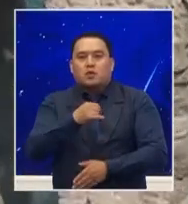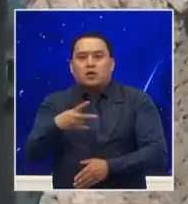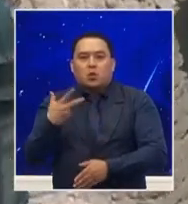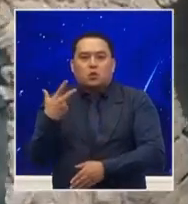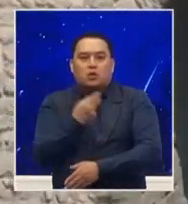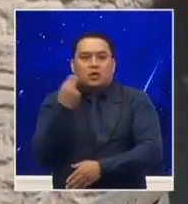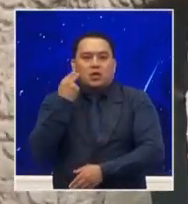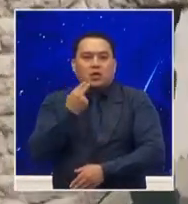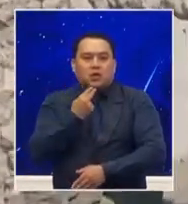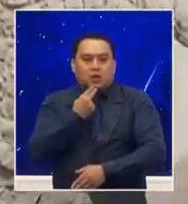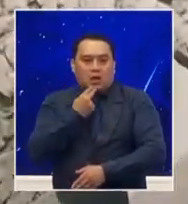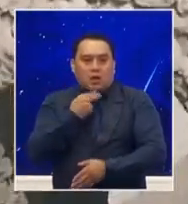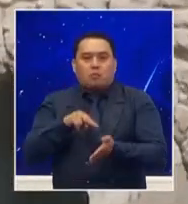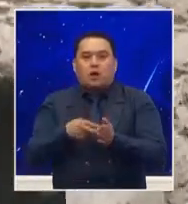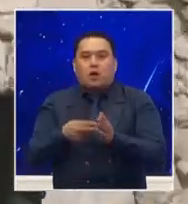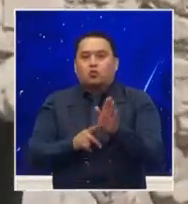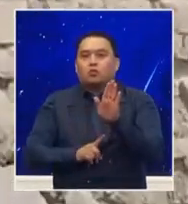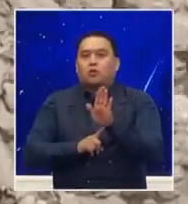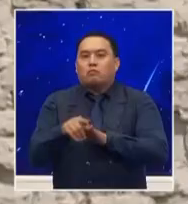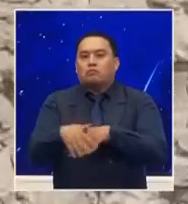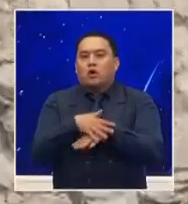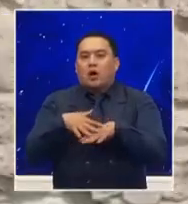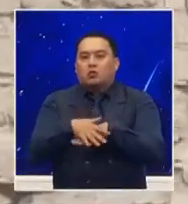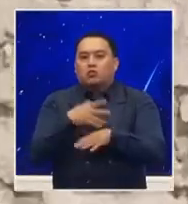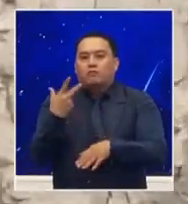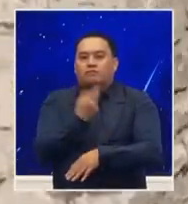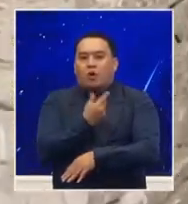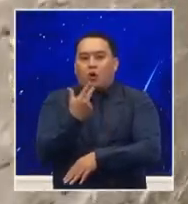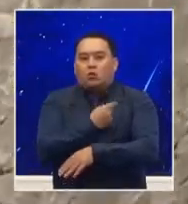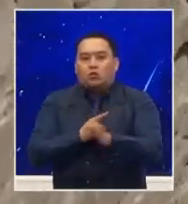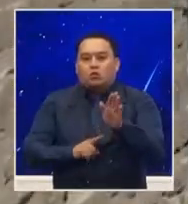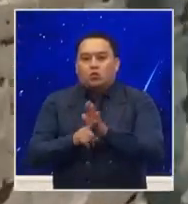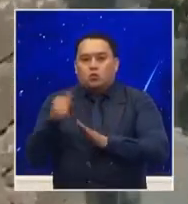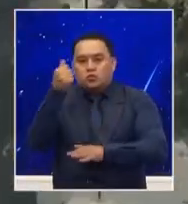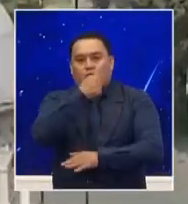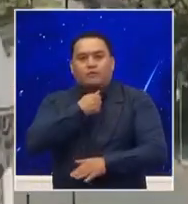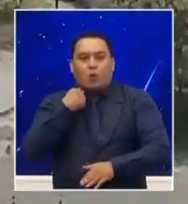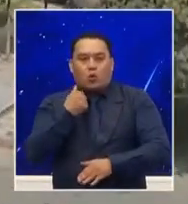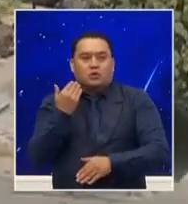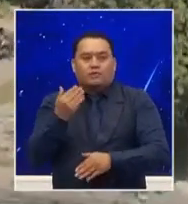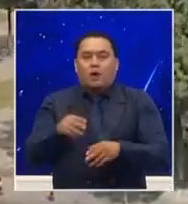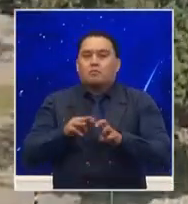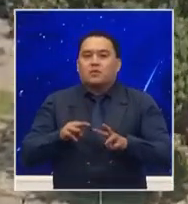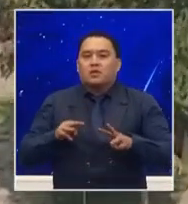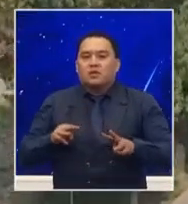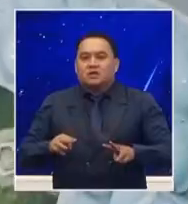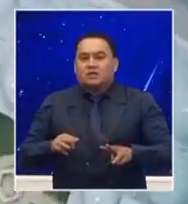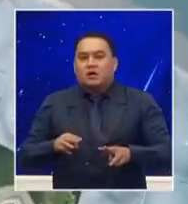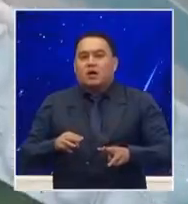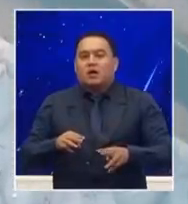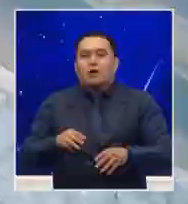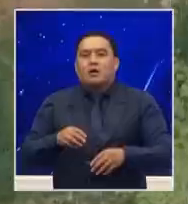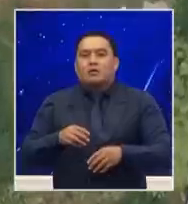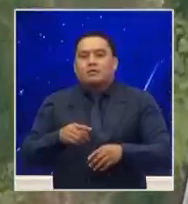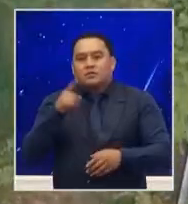доз китайской вакцины и планирует начать массовую вакцинацию до начала Нового года. По словам министра здравоохранения, Анкара